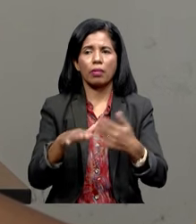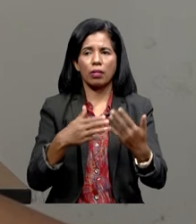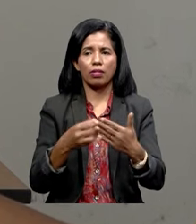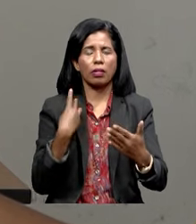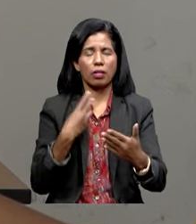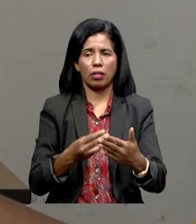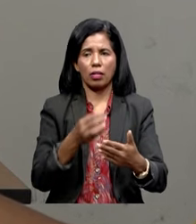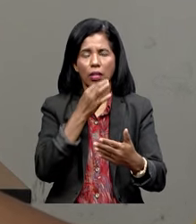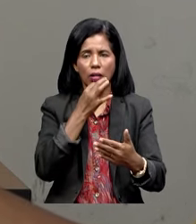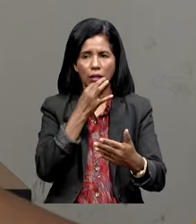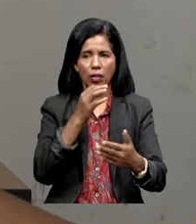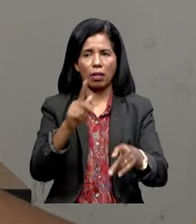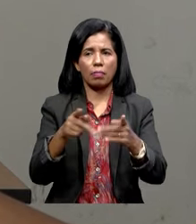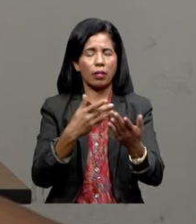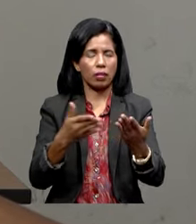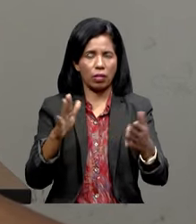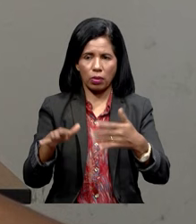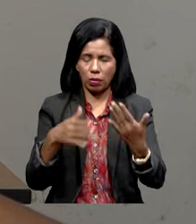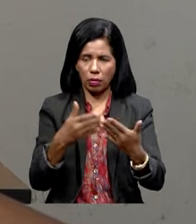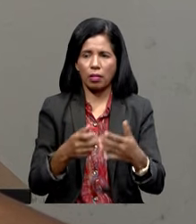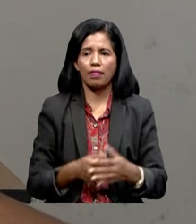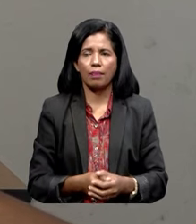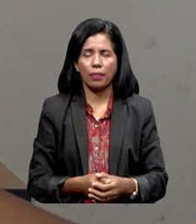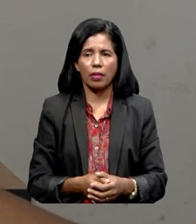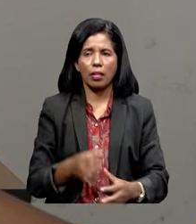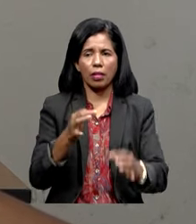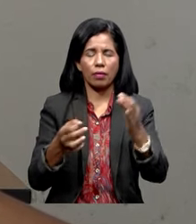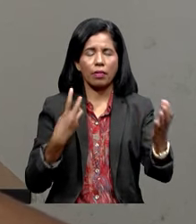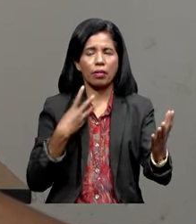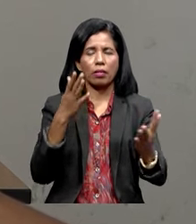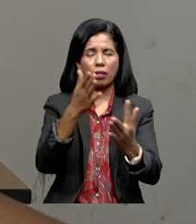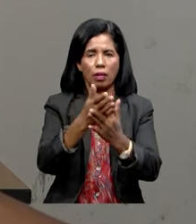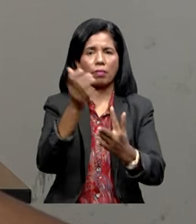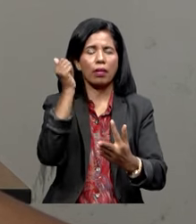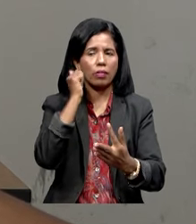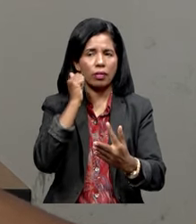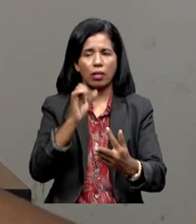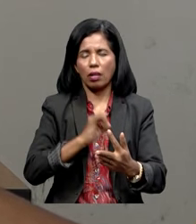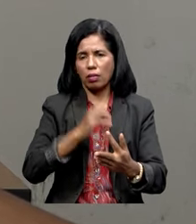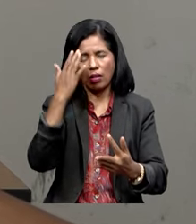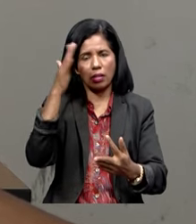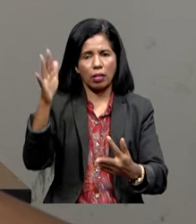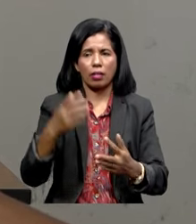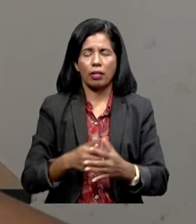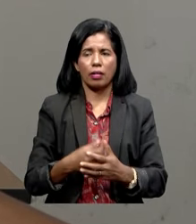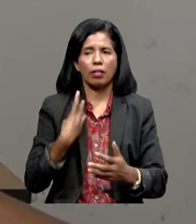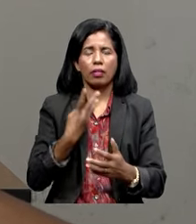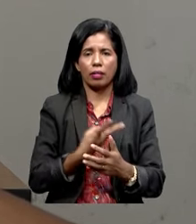ita konsume emane produsau ida ne kondu ita adere baya ASEAN haulaten ita tu ita